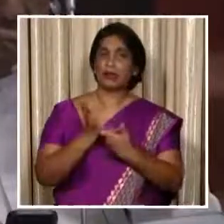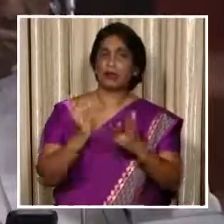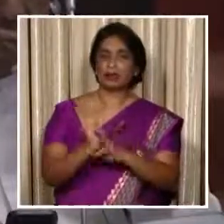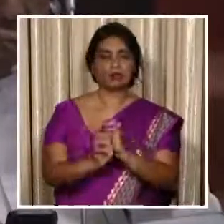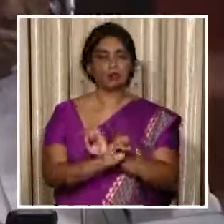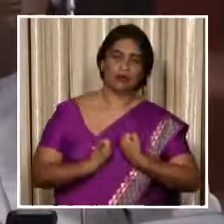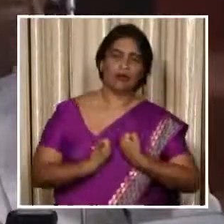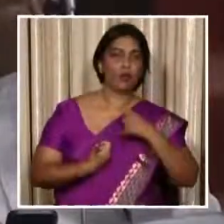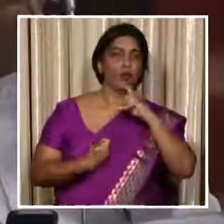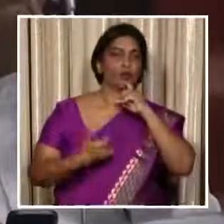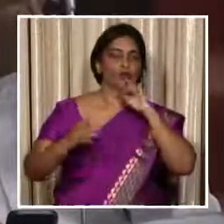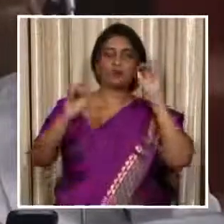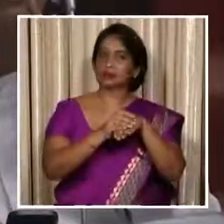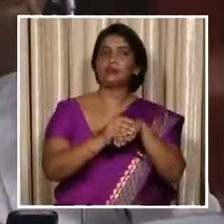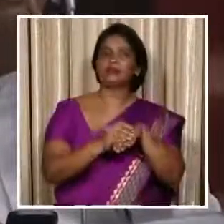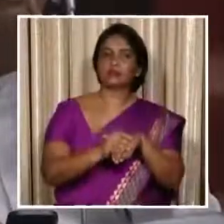என்றார்